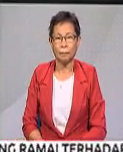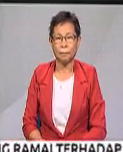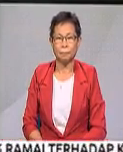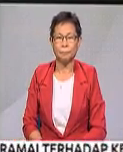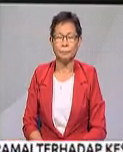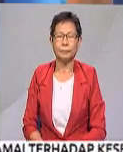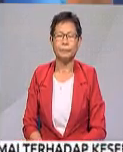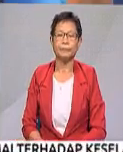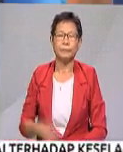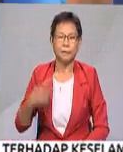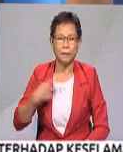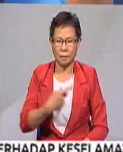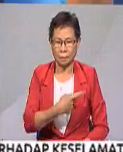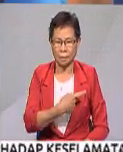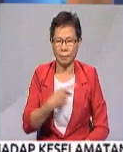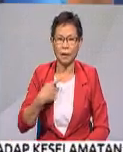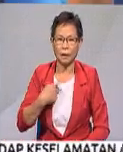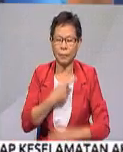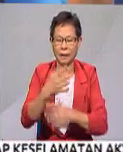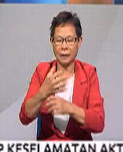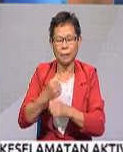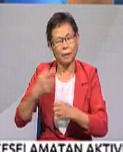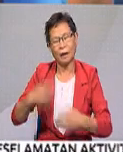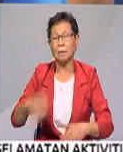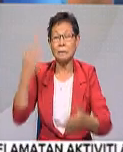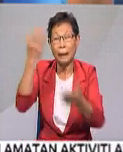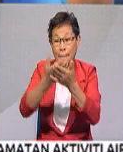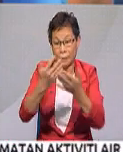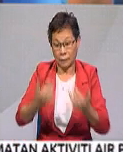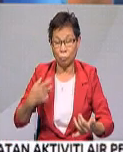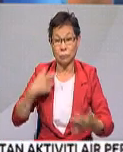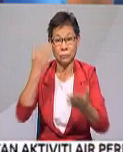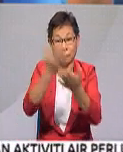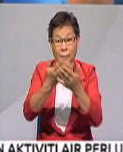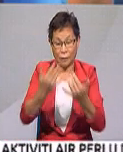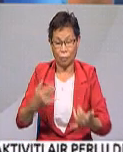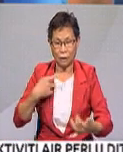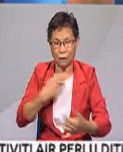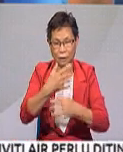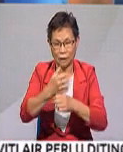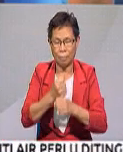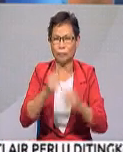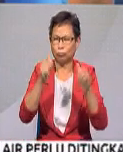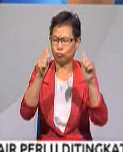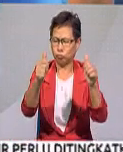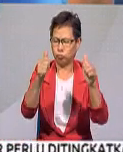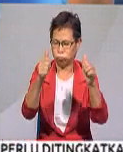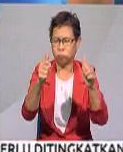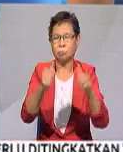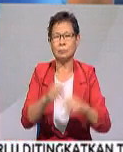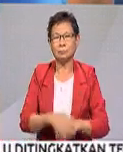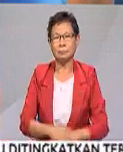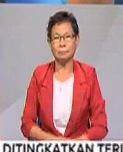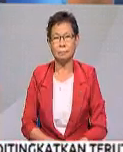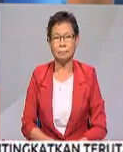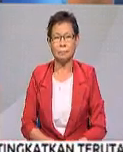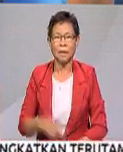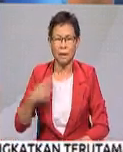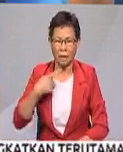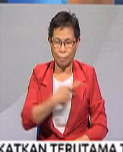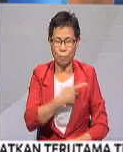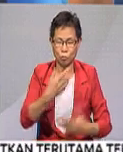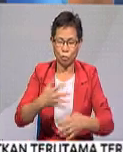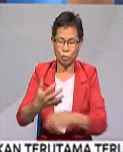Feedback yang telah pun kami dapat setakat sekarang adalah bagus dan kami telah